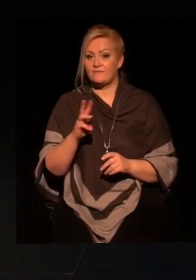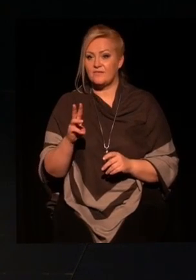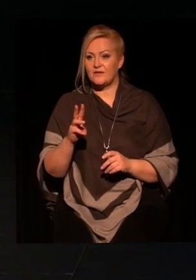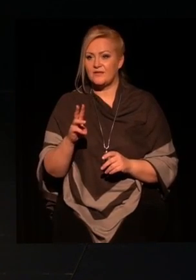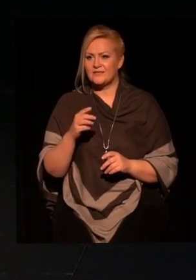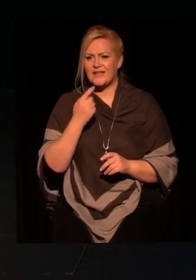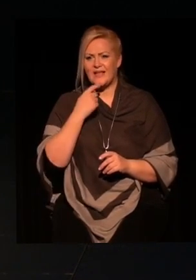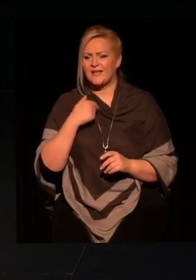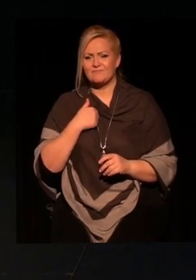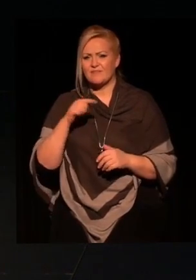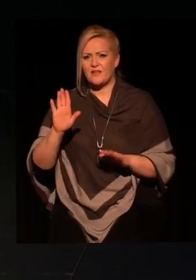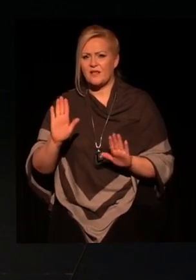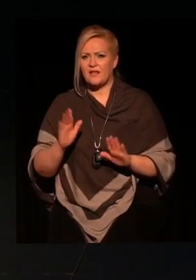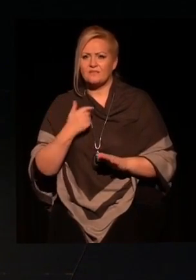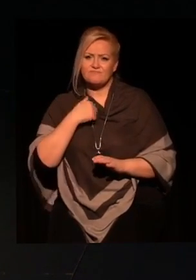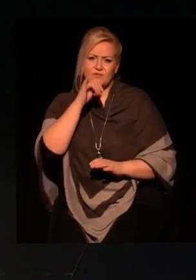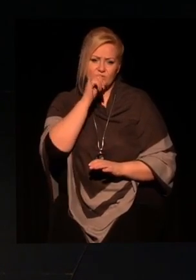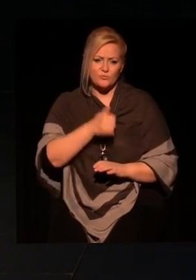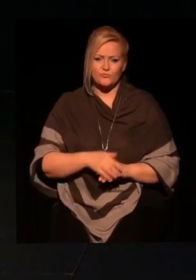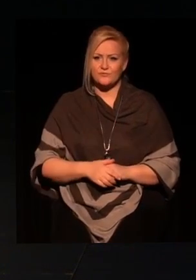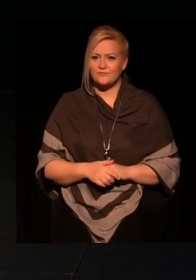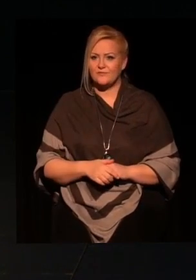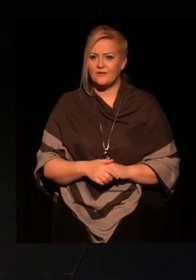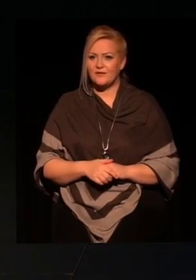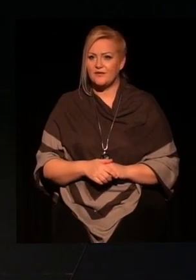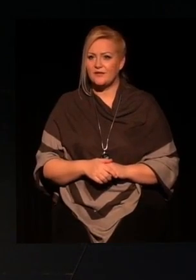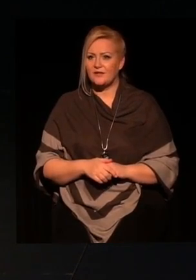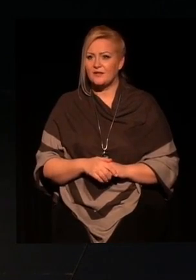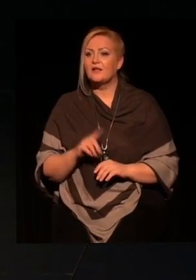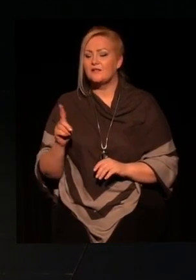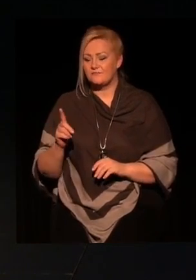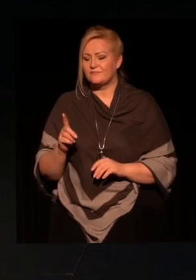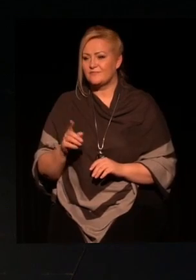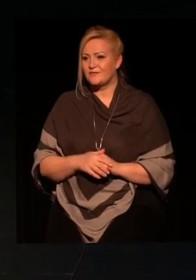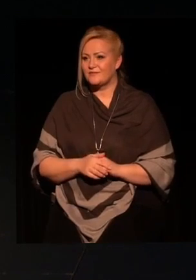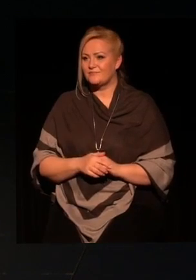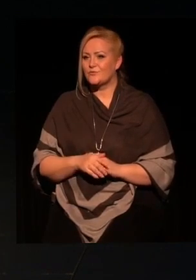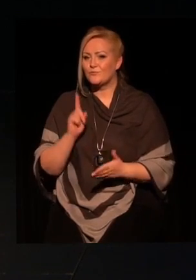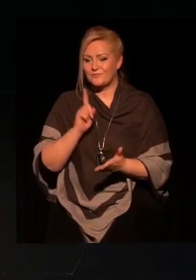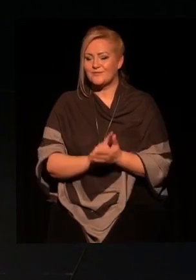wymówek w całej tej drodze, tylko żebyście szukali rozwiązań.